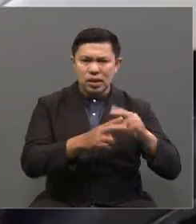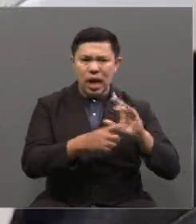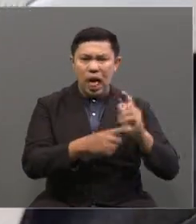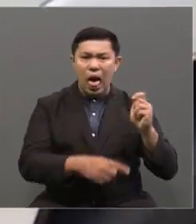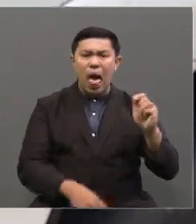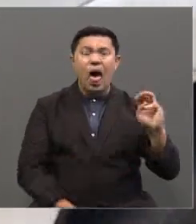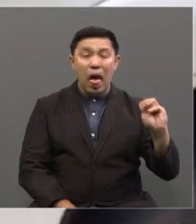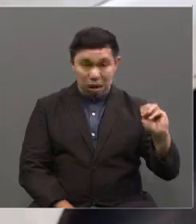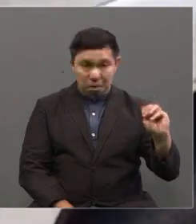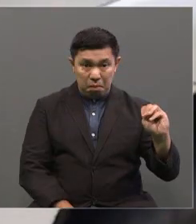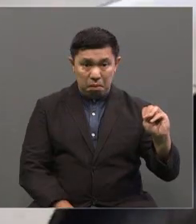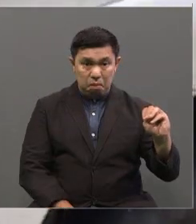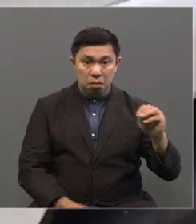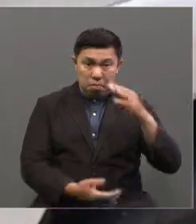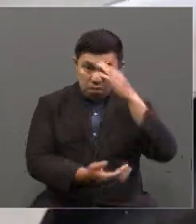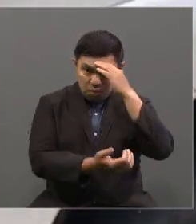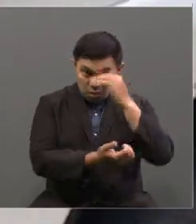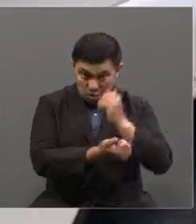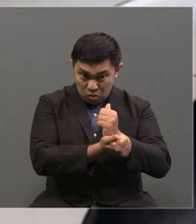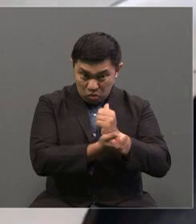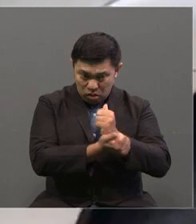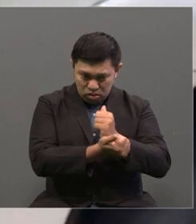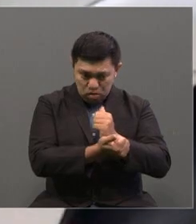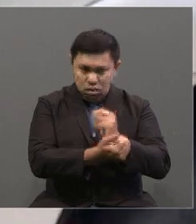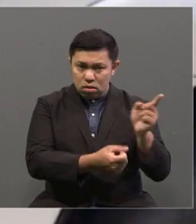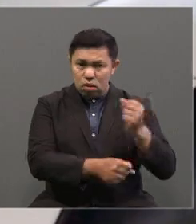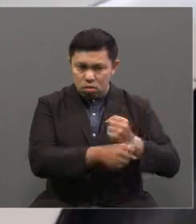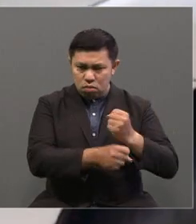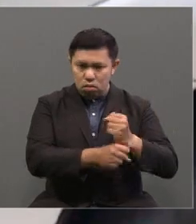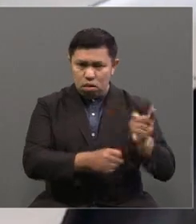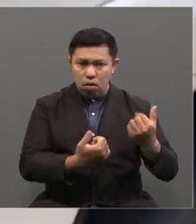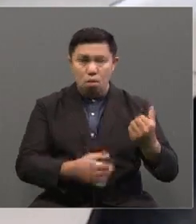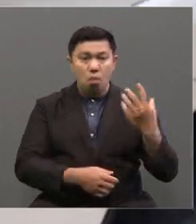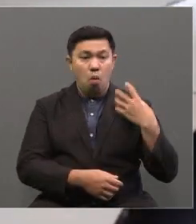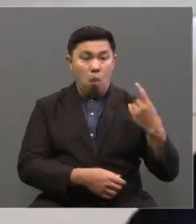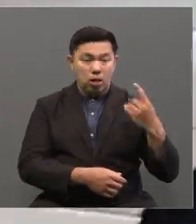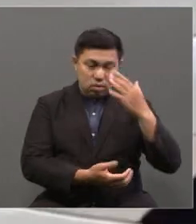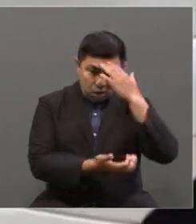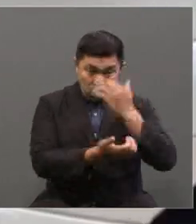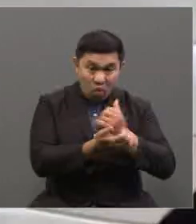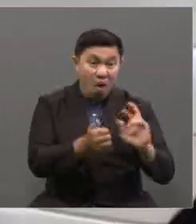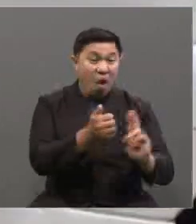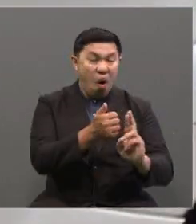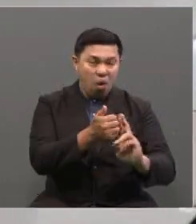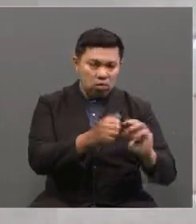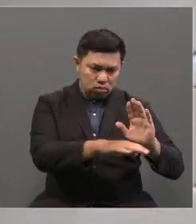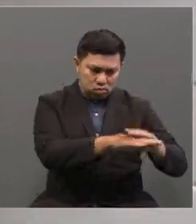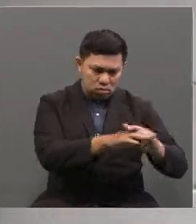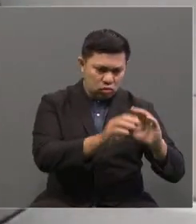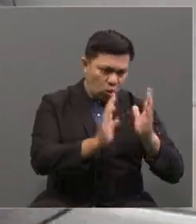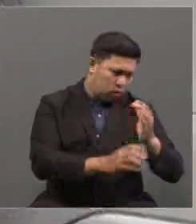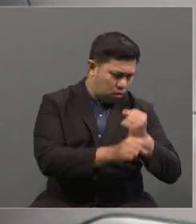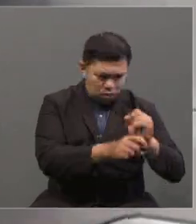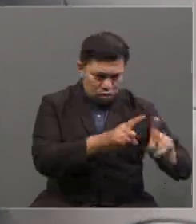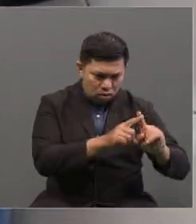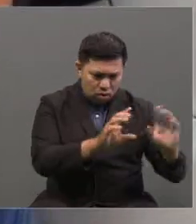ของแอมนะในชั้นของทางพนักงานสอบสวนเนี่ยทางบิ๊กโจ๊กบอกว่าเมื่อวานนี้เรียกประชุมพนักงานสอบสวนในคดีนี้แล้วนะครับกำชับว่าเดี๋ยวสัปด